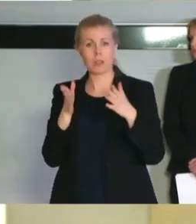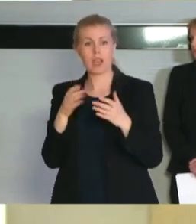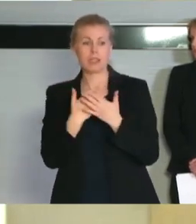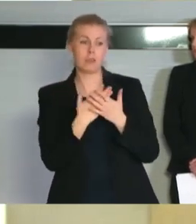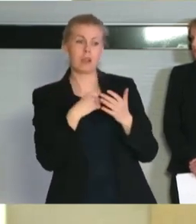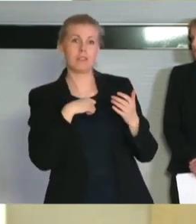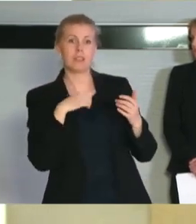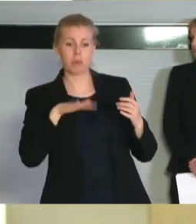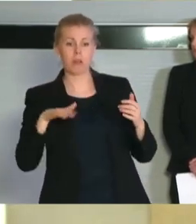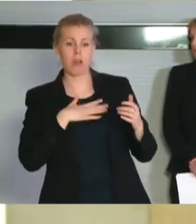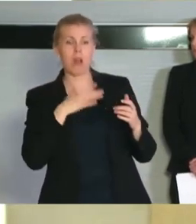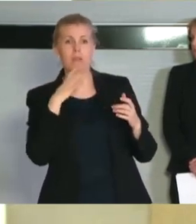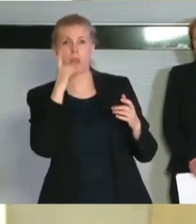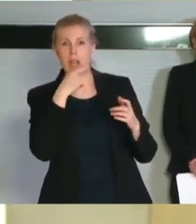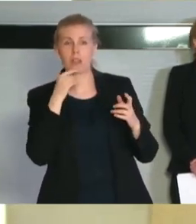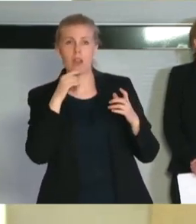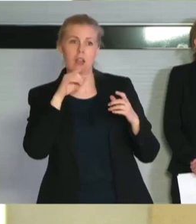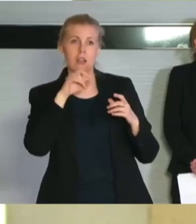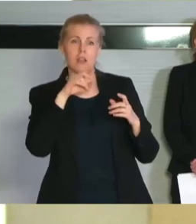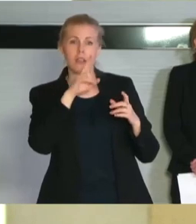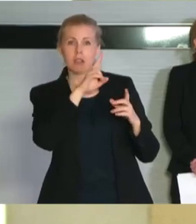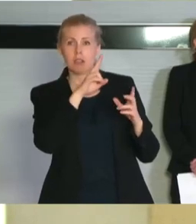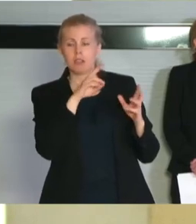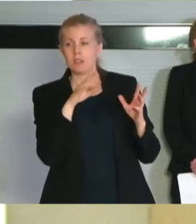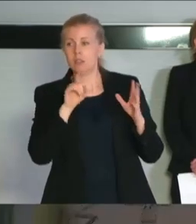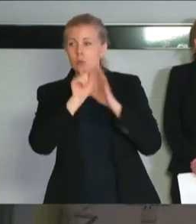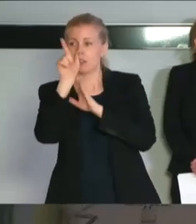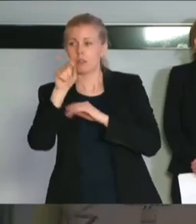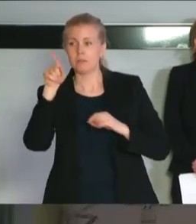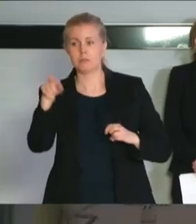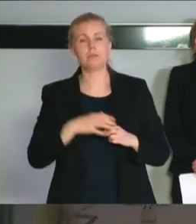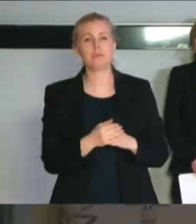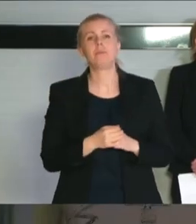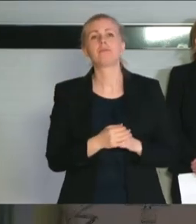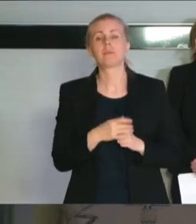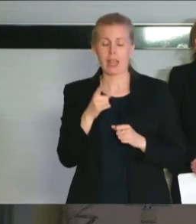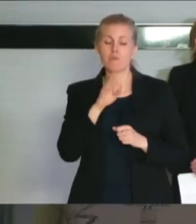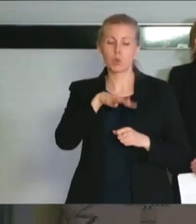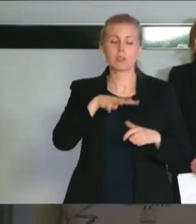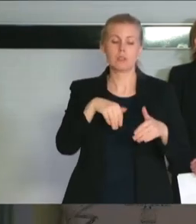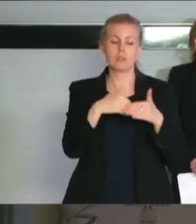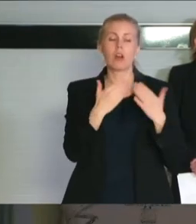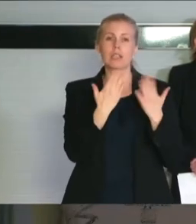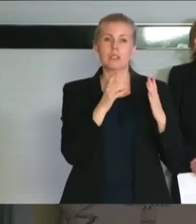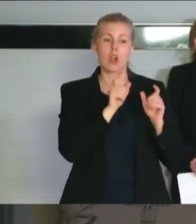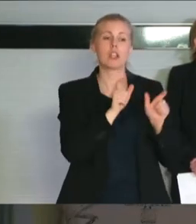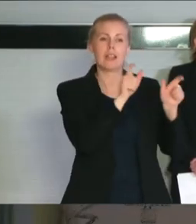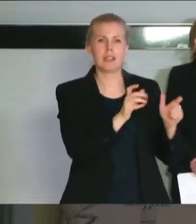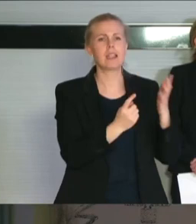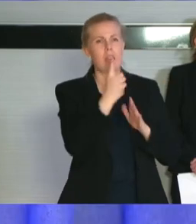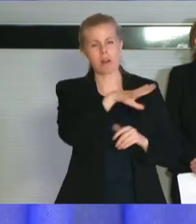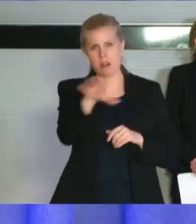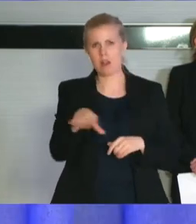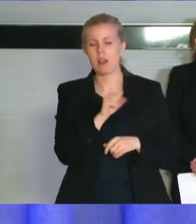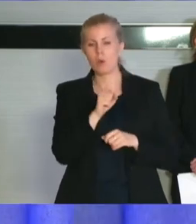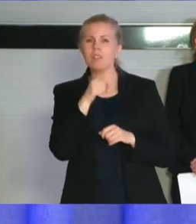som... Utgangspunktet med 14 dagers karantene vil fortsatt gjelde for alle som kommer. Og så ser vi på alle områder for